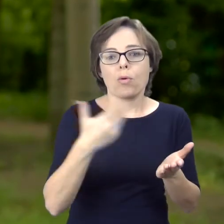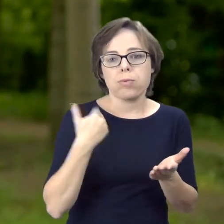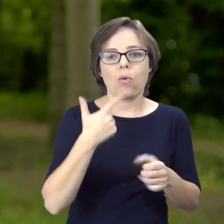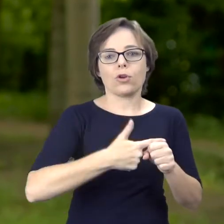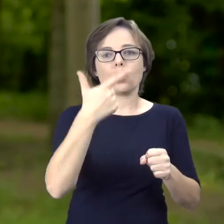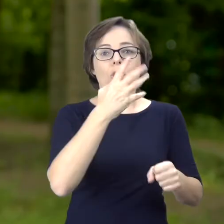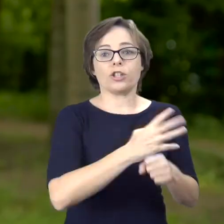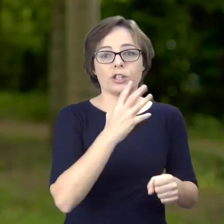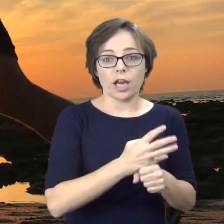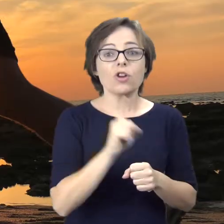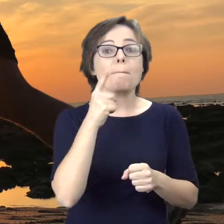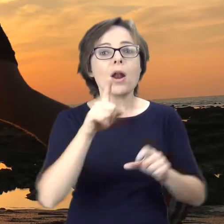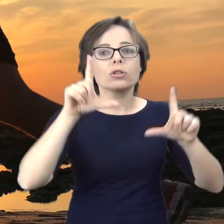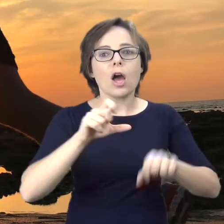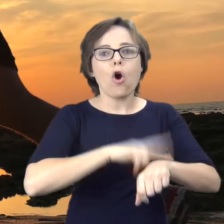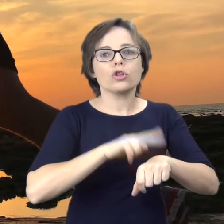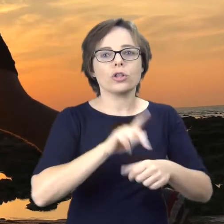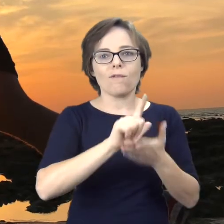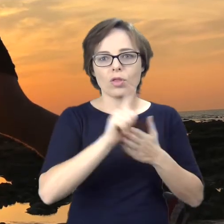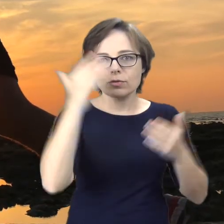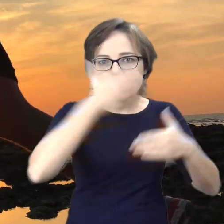20 tylko na przebranie się i całą noc biegałem.